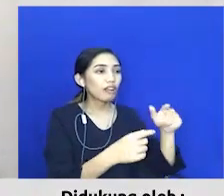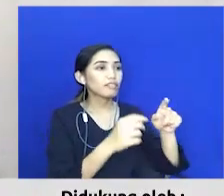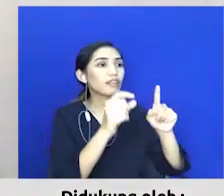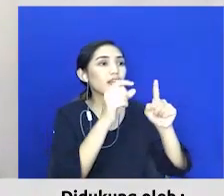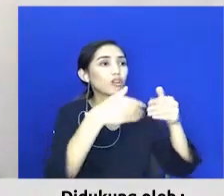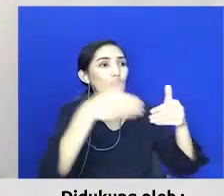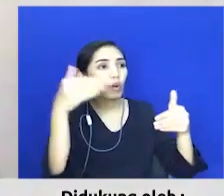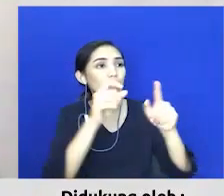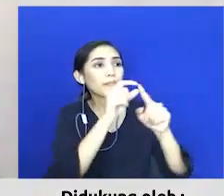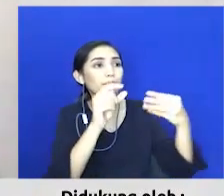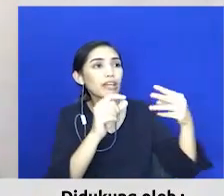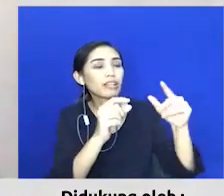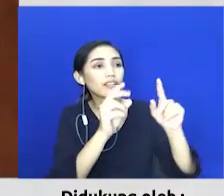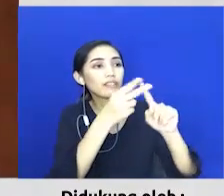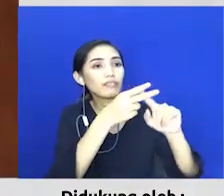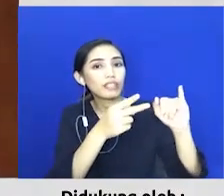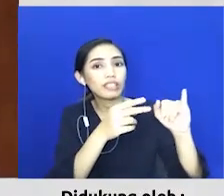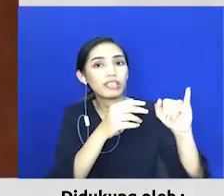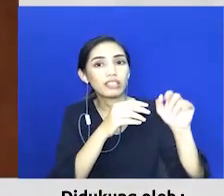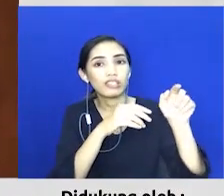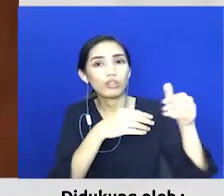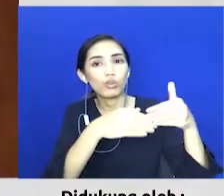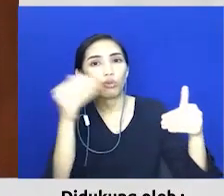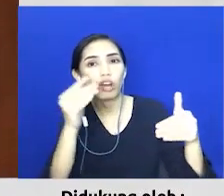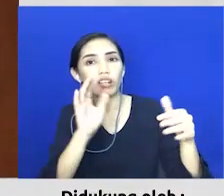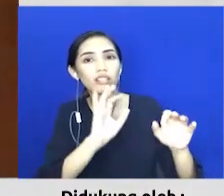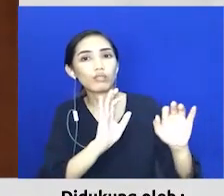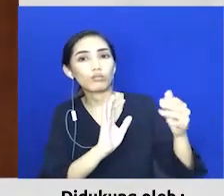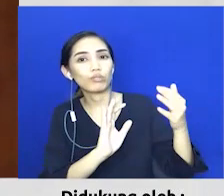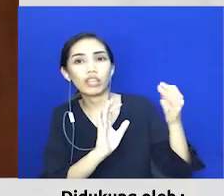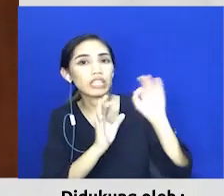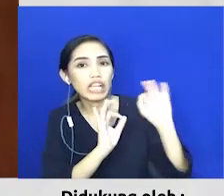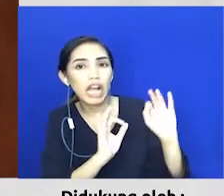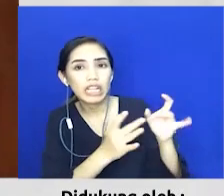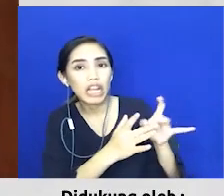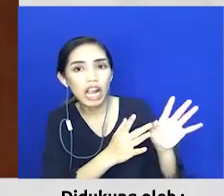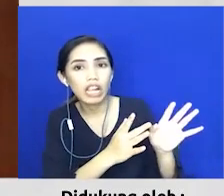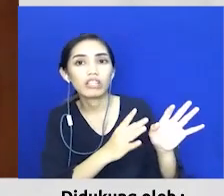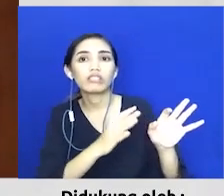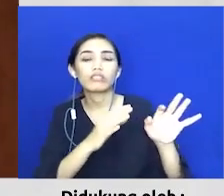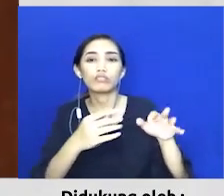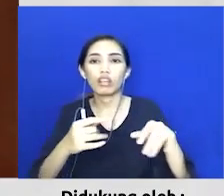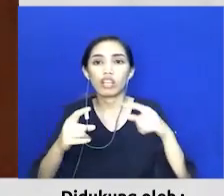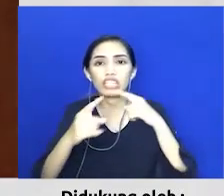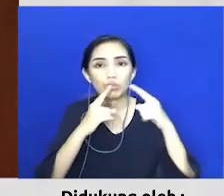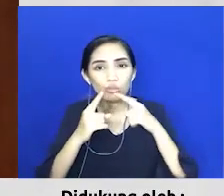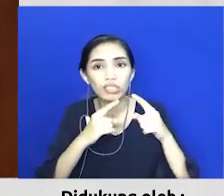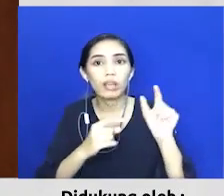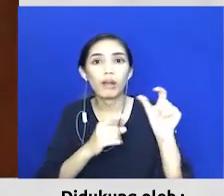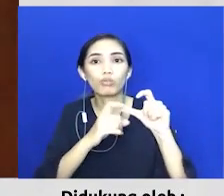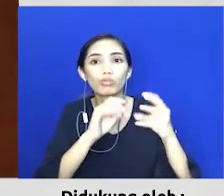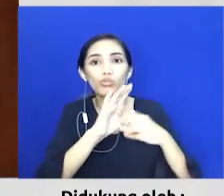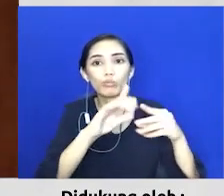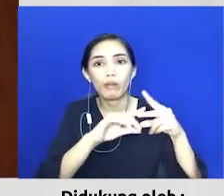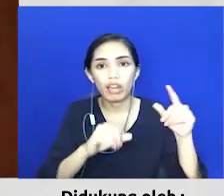Itu barangkali setelah saya tidak di Perfini ya. Saya tidak kenal tuh, sebab dahulu saya langsung